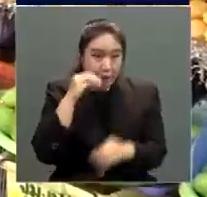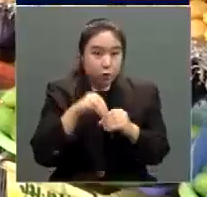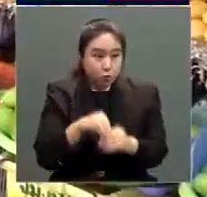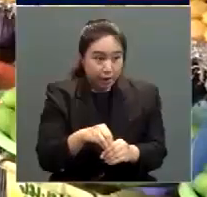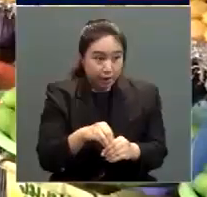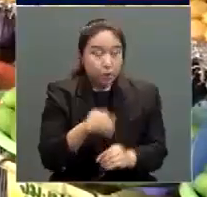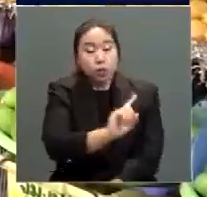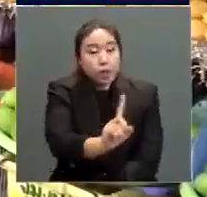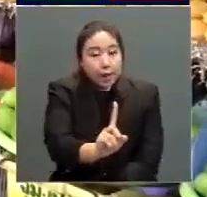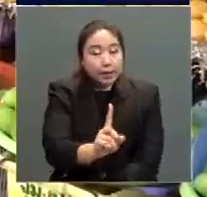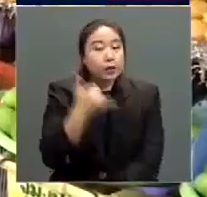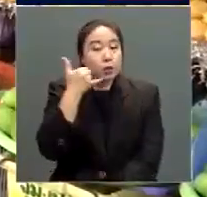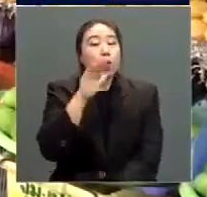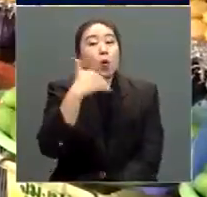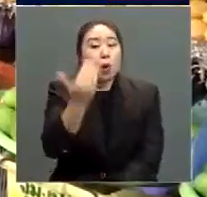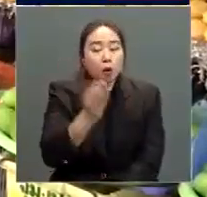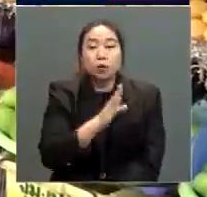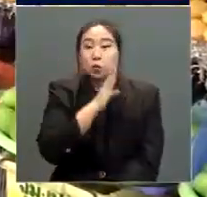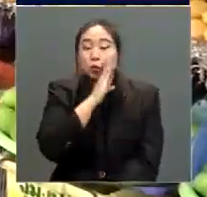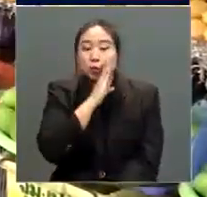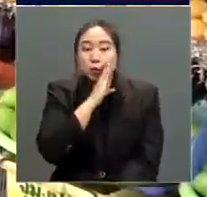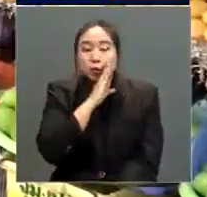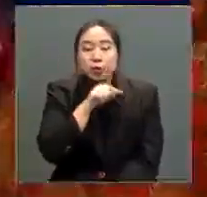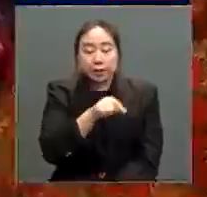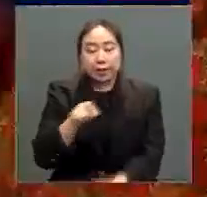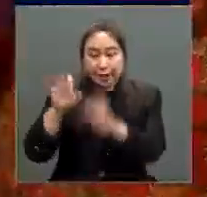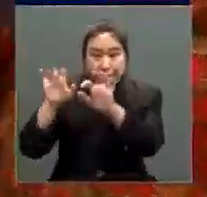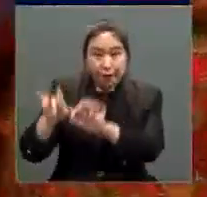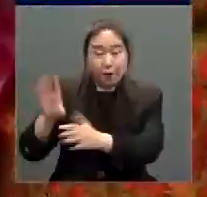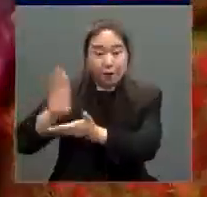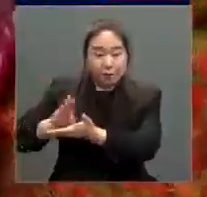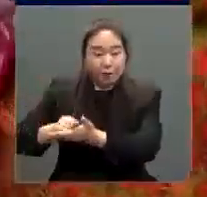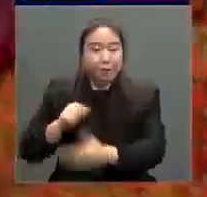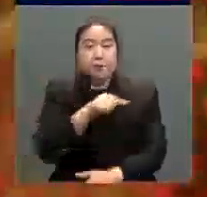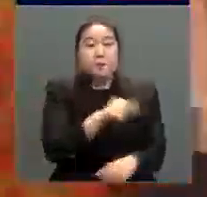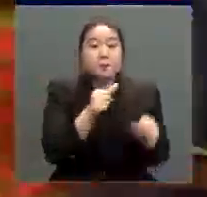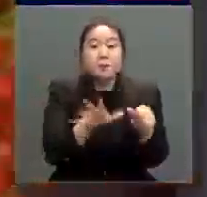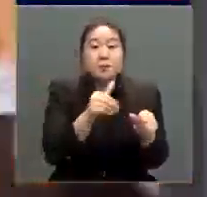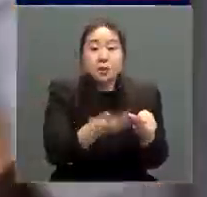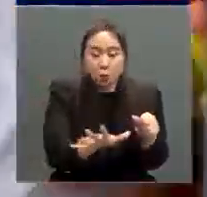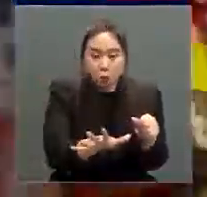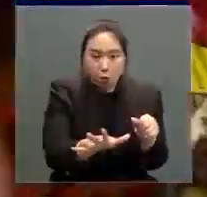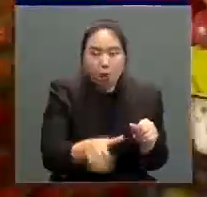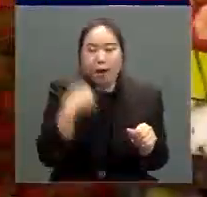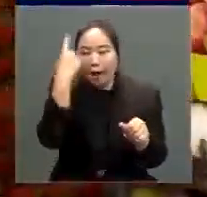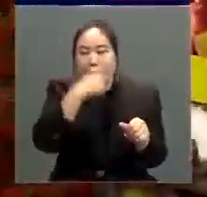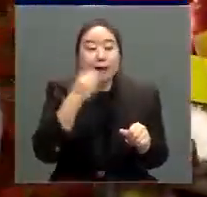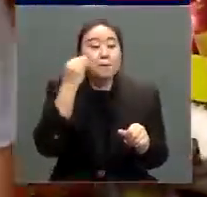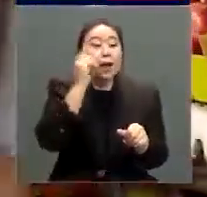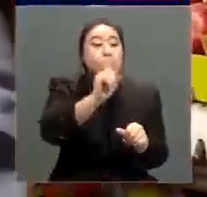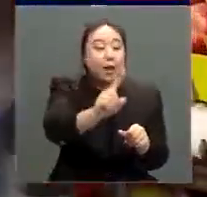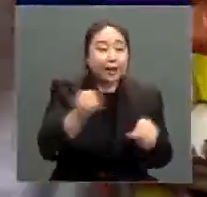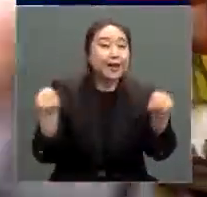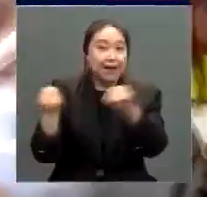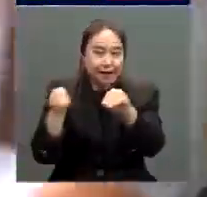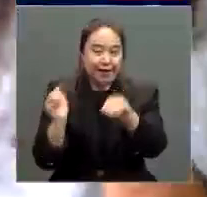าหรือว่าอยู่ที่ไหนถ้าเกิดว่าไม่ได้อยู่ที่ในพื้นที่ที่เจ้าหน้าที่จะลงไปก็จะให้เจ้าหน้าที่ที่เราอยู่ใกล้ที่สุดเนี่ยเข้าไปตรวจส